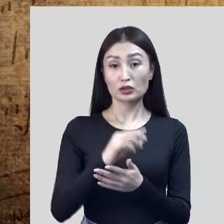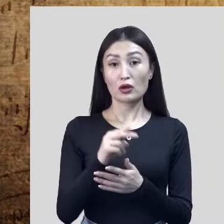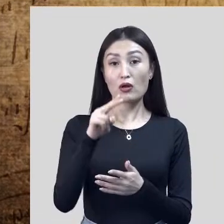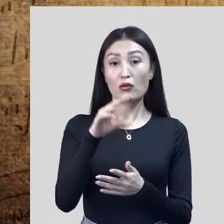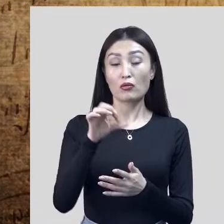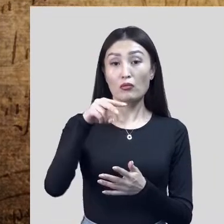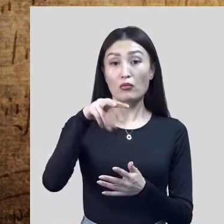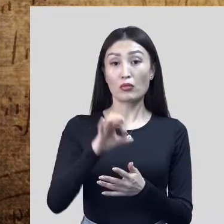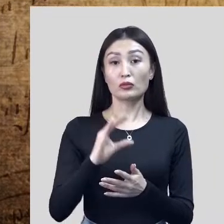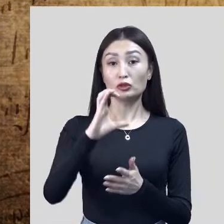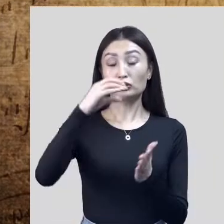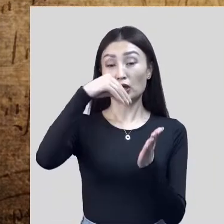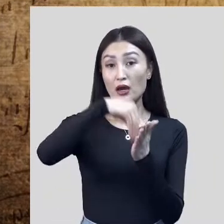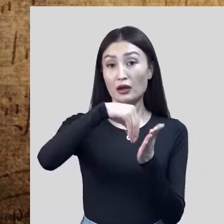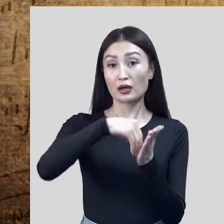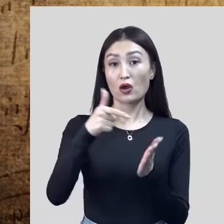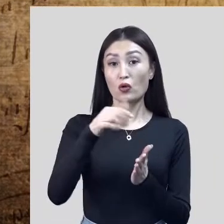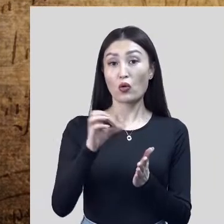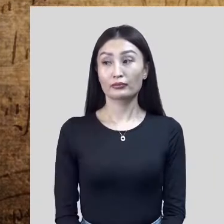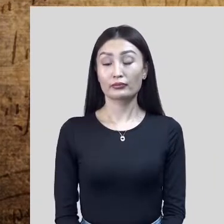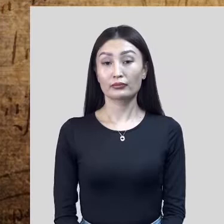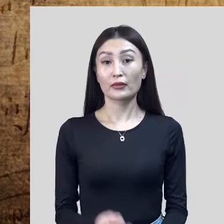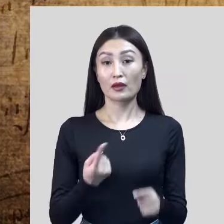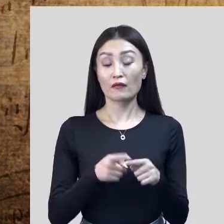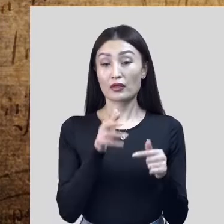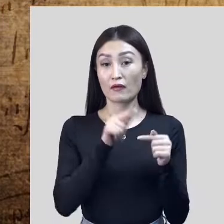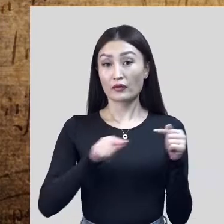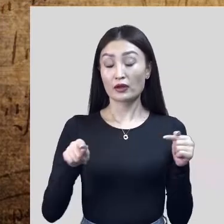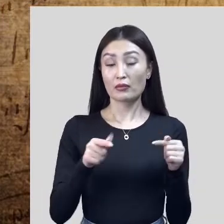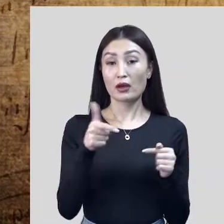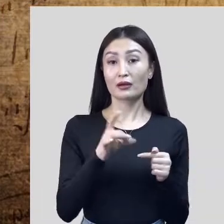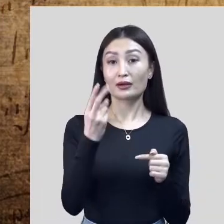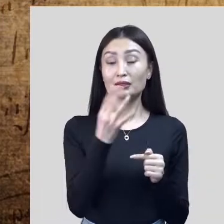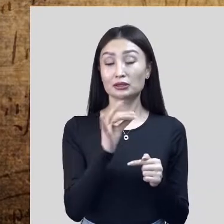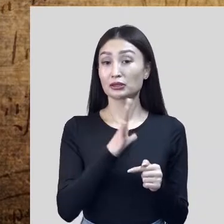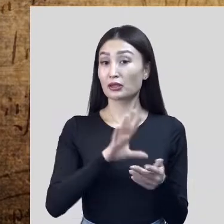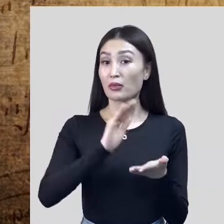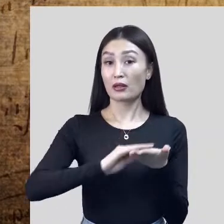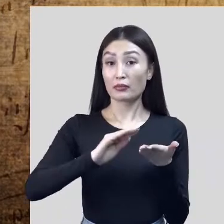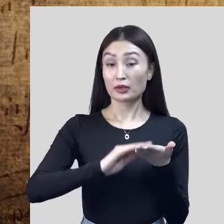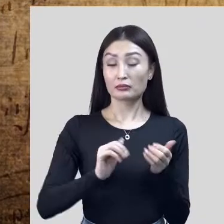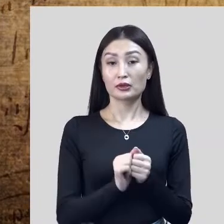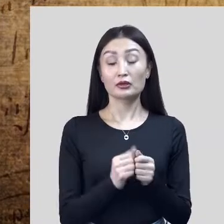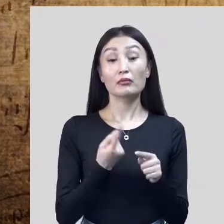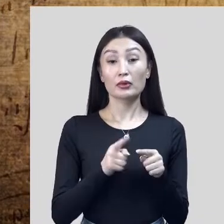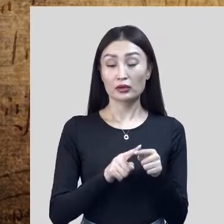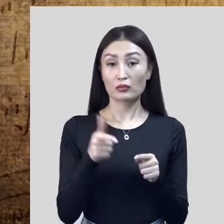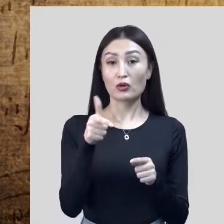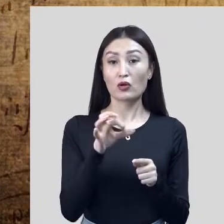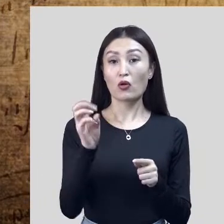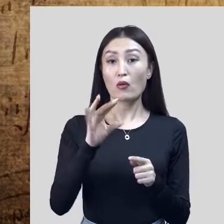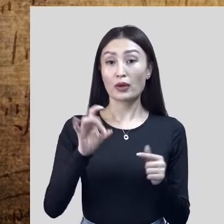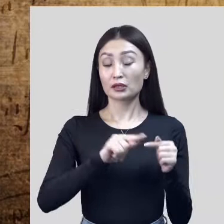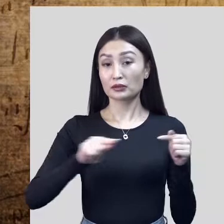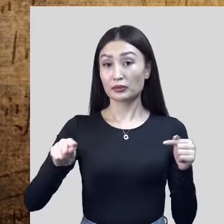полисный этап входит гомеровский период. В это время в Греции практически не было письменных источников, поэтому гомеровский